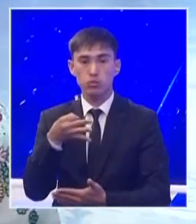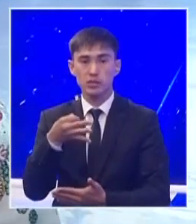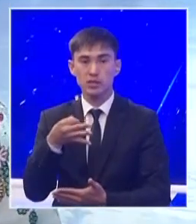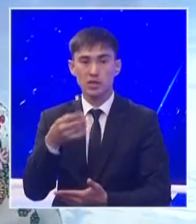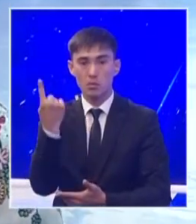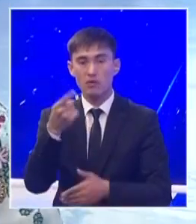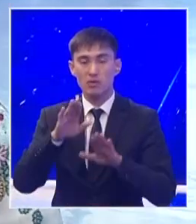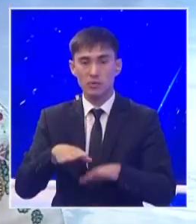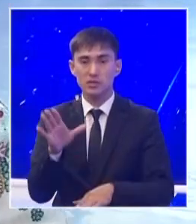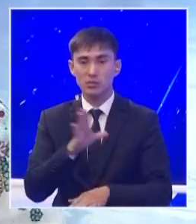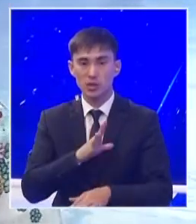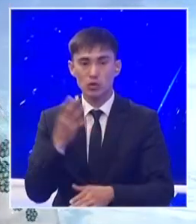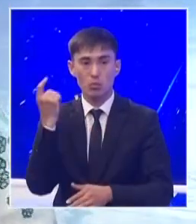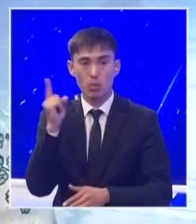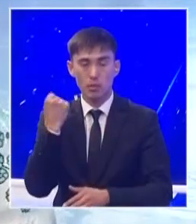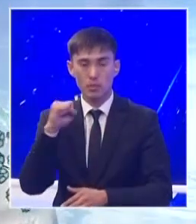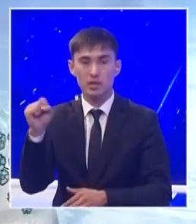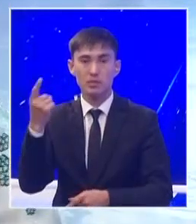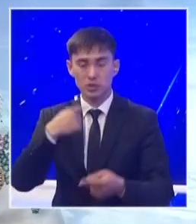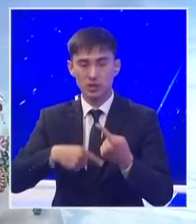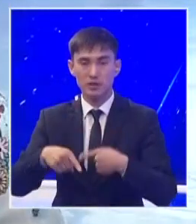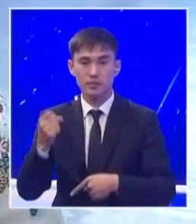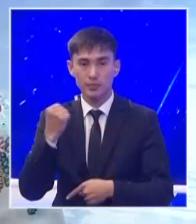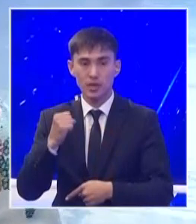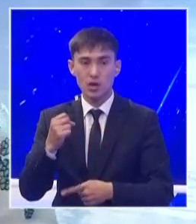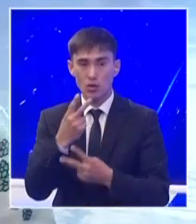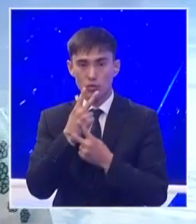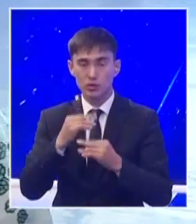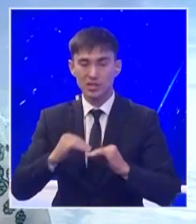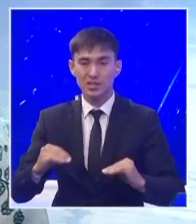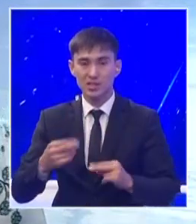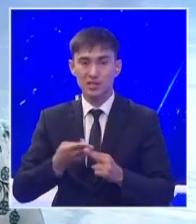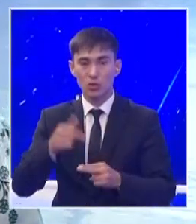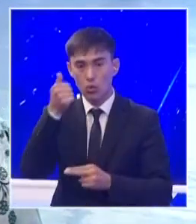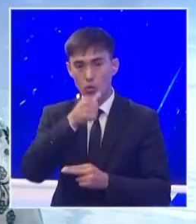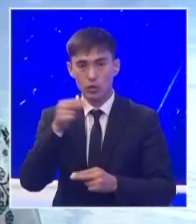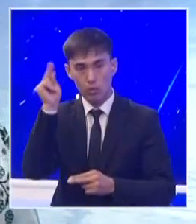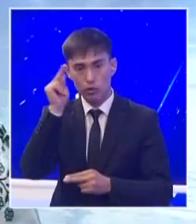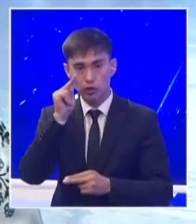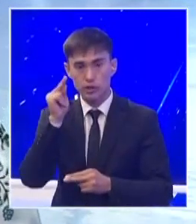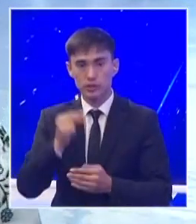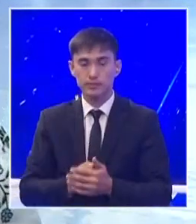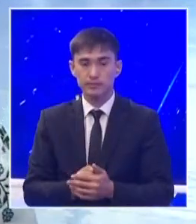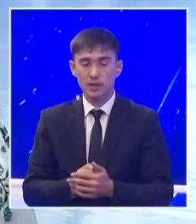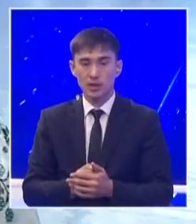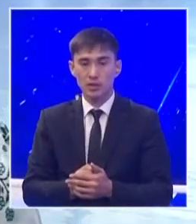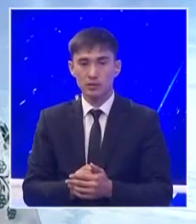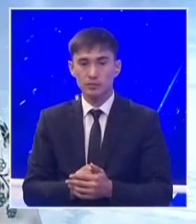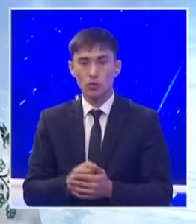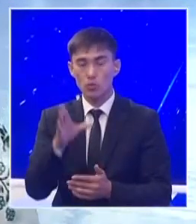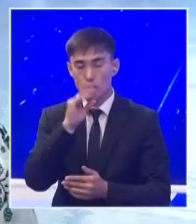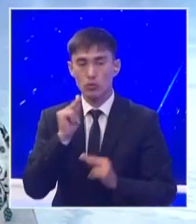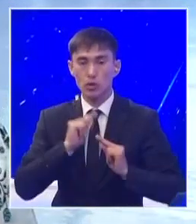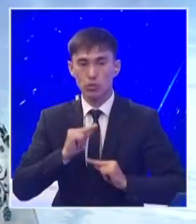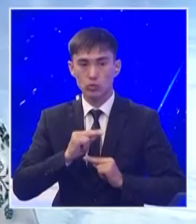область на первом месте были, чтобы победили, пришли с победой. Вот дети за этот год уже обучились, уже умеют